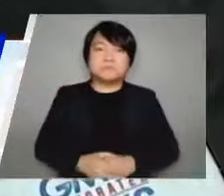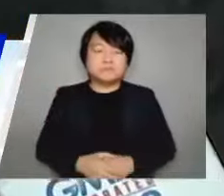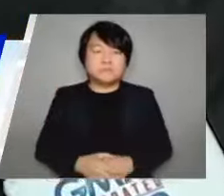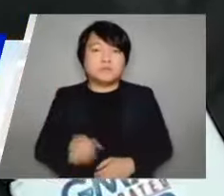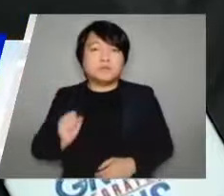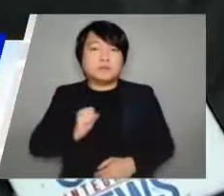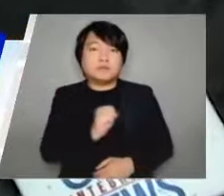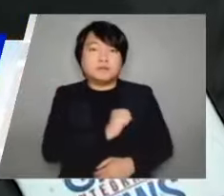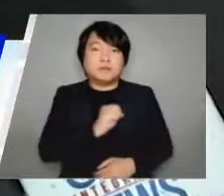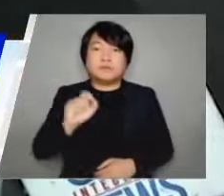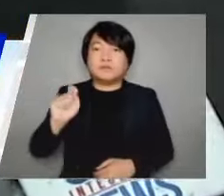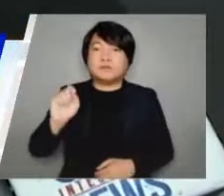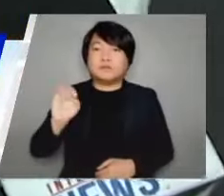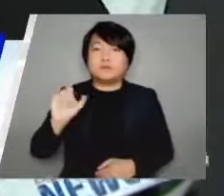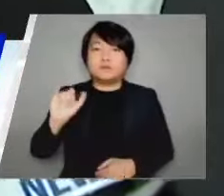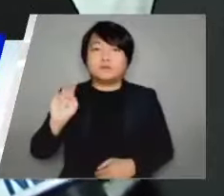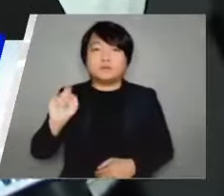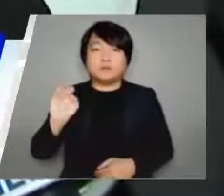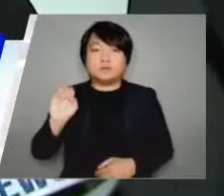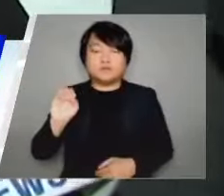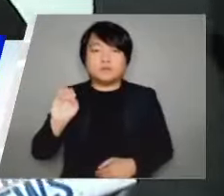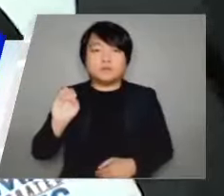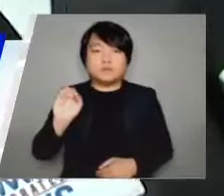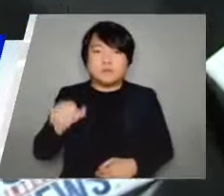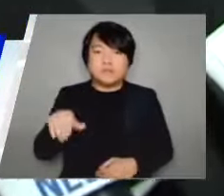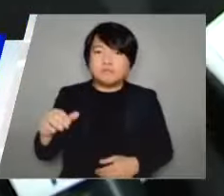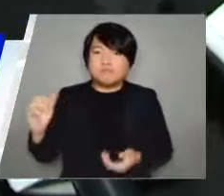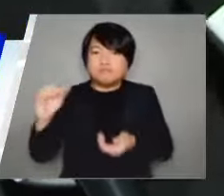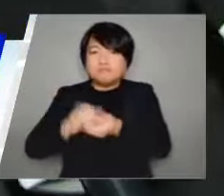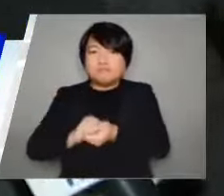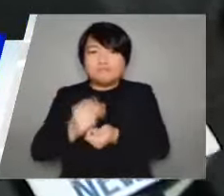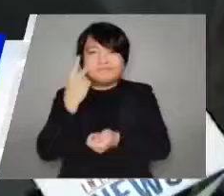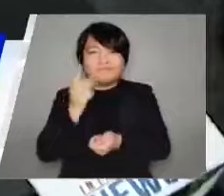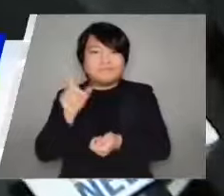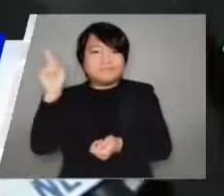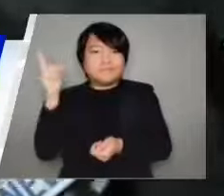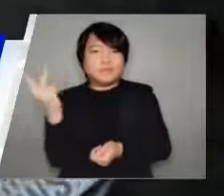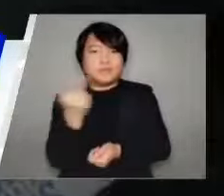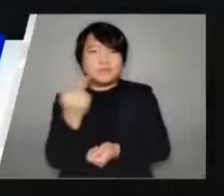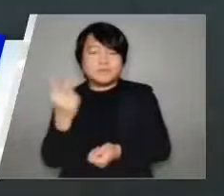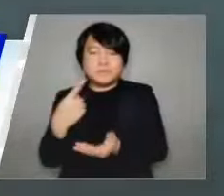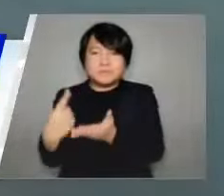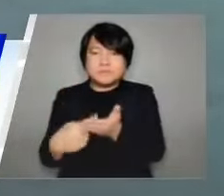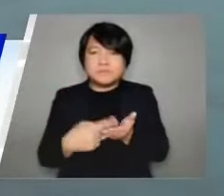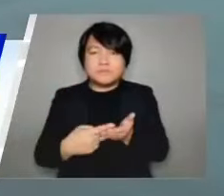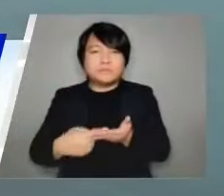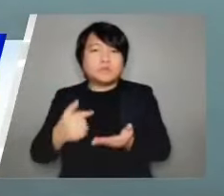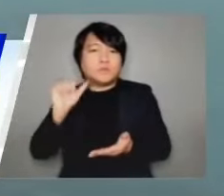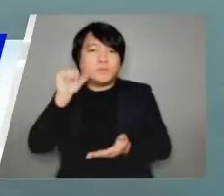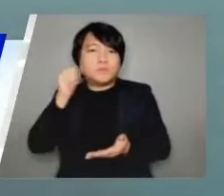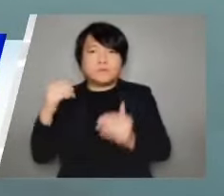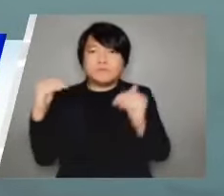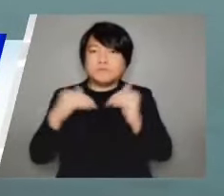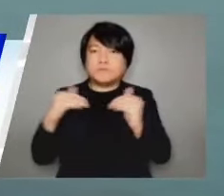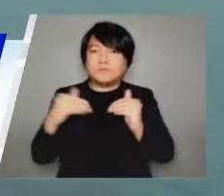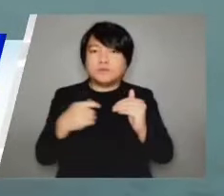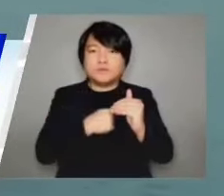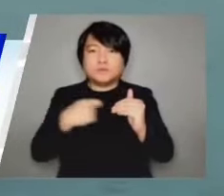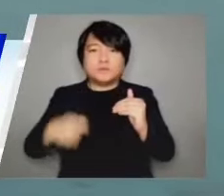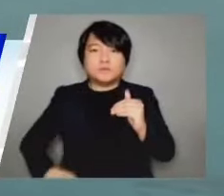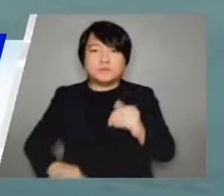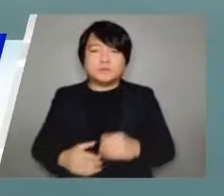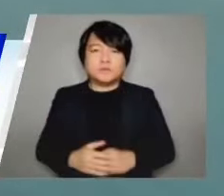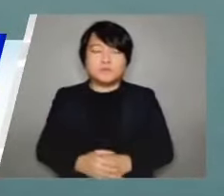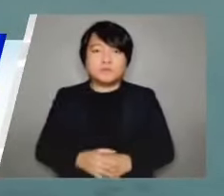DFA Secretary Enrique Manalo ngayong hapon para pag-usapan ang deadline bukas ng China. Hindi pwedeng isiwalat ni Tolentino ang lahat